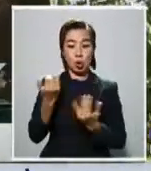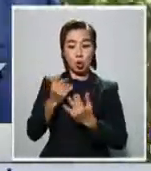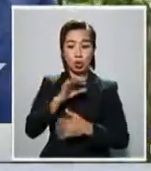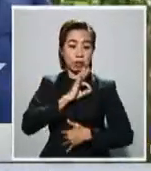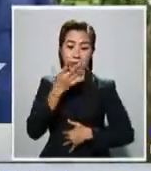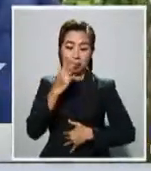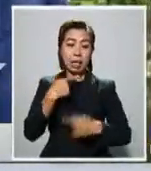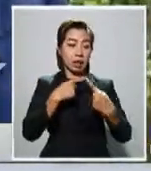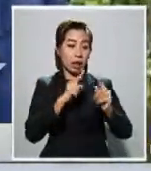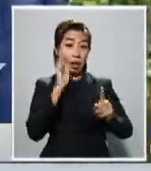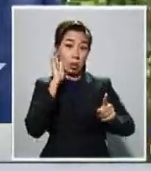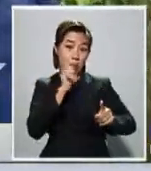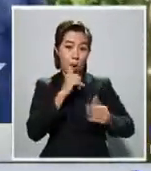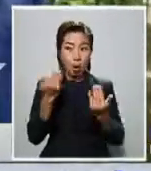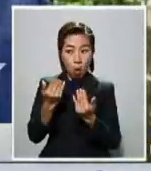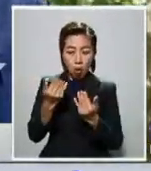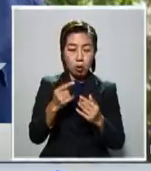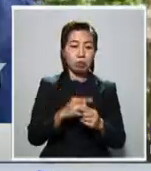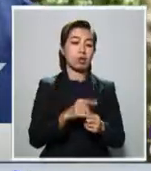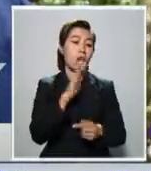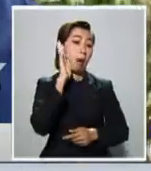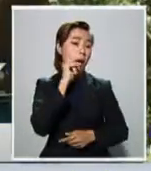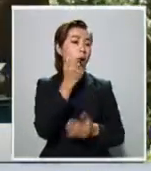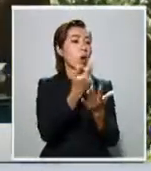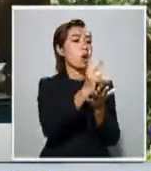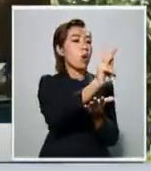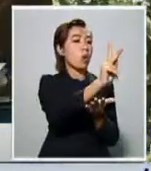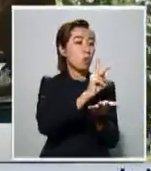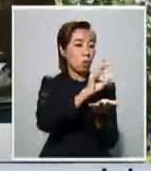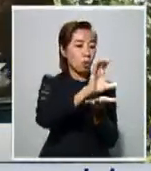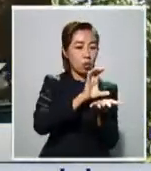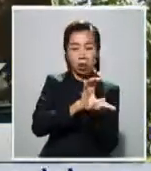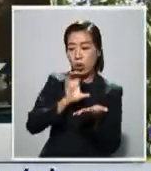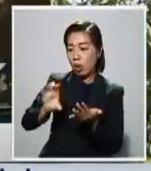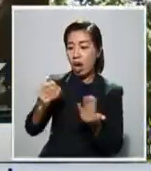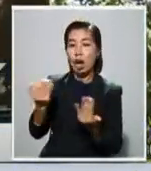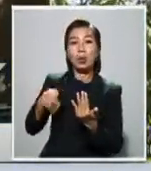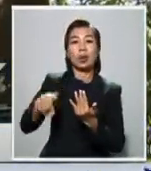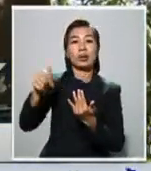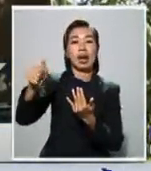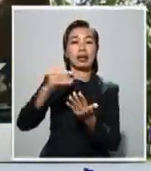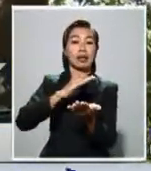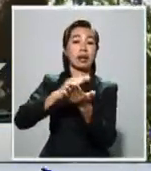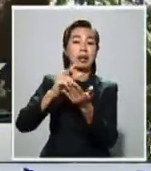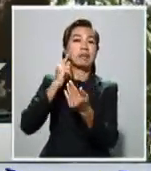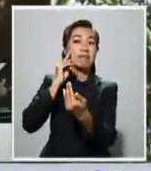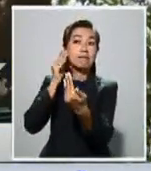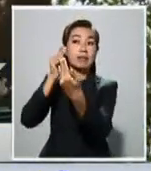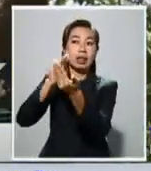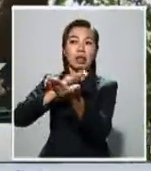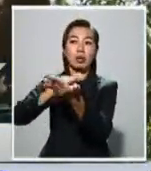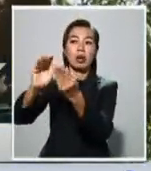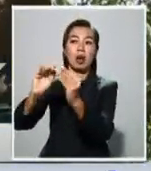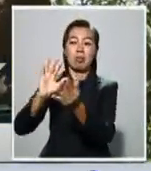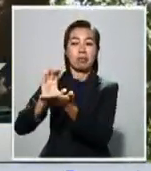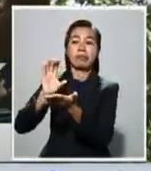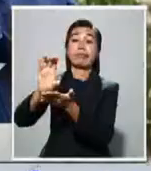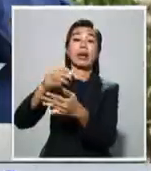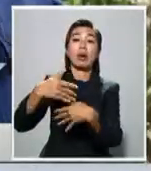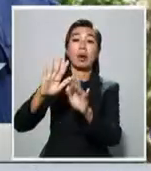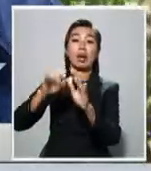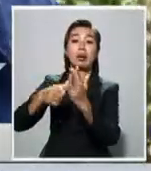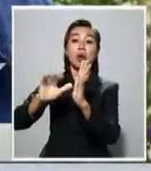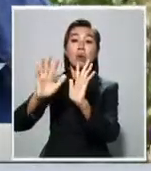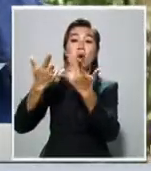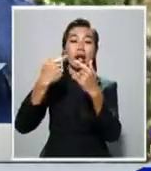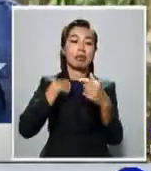งการนี่นอกระบบได้ พ่อก็กู้มาให้หนู อ๋อตอนนี้นี่นอกระบบก็ไม่ได้เป็นแล้วใช่ไหม ค่ะ เป็นเปลี่ยนเป็นนี่ธกส.แทนดีกว่าต